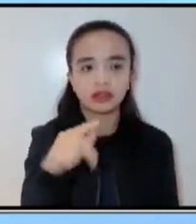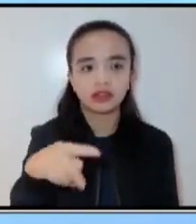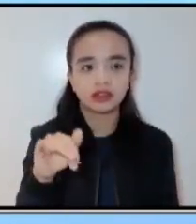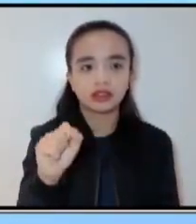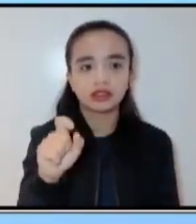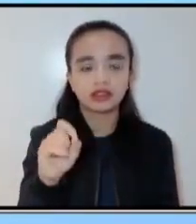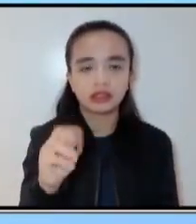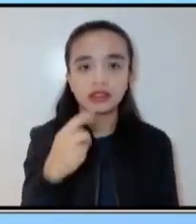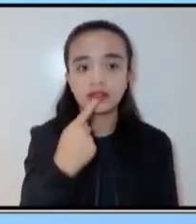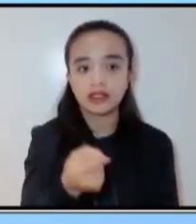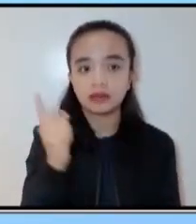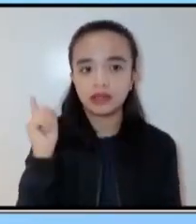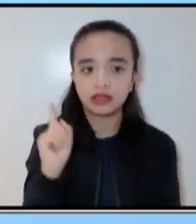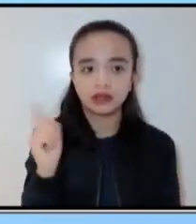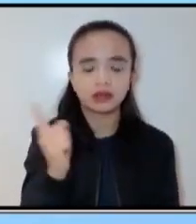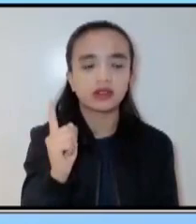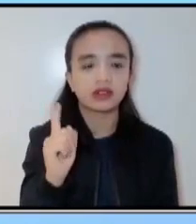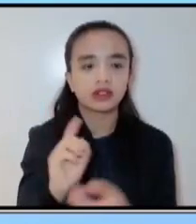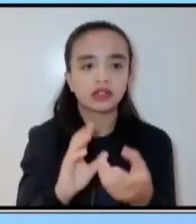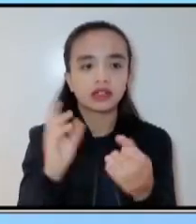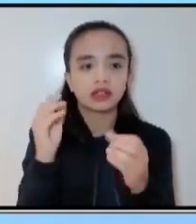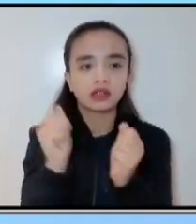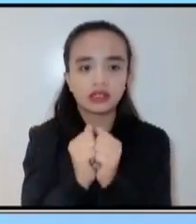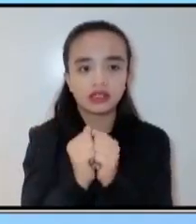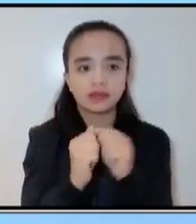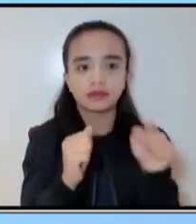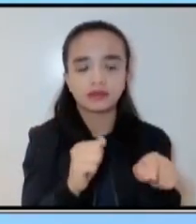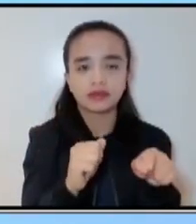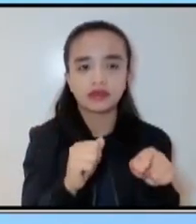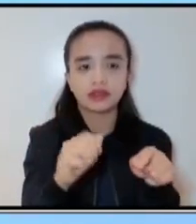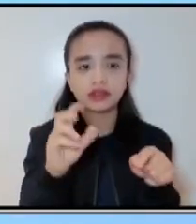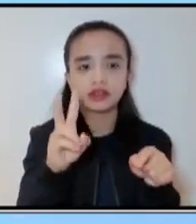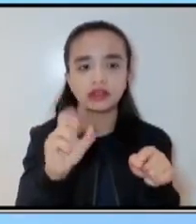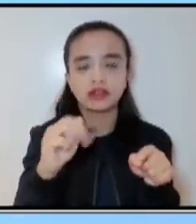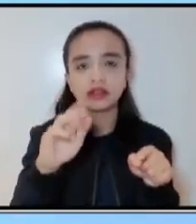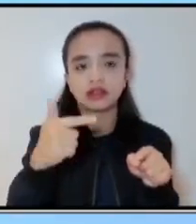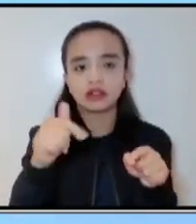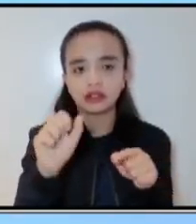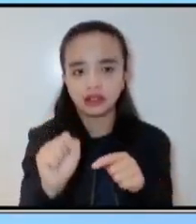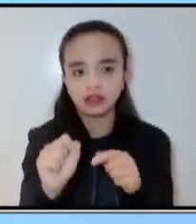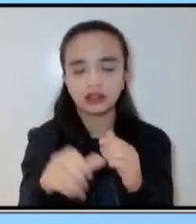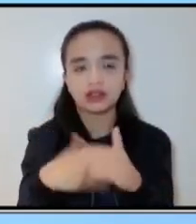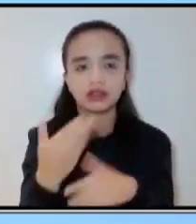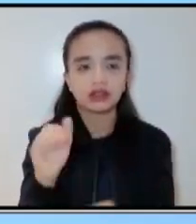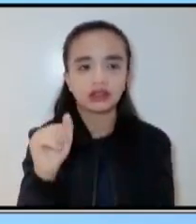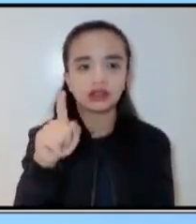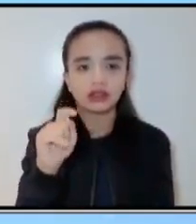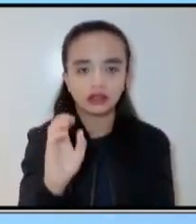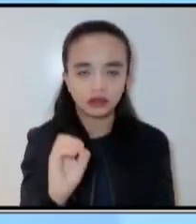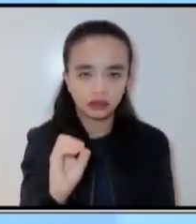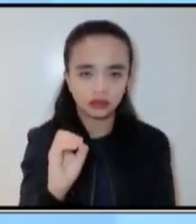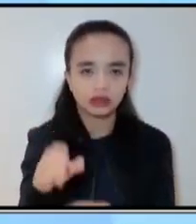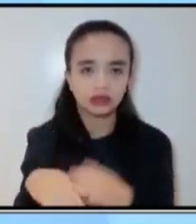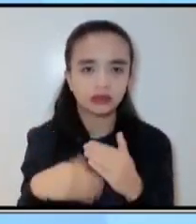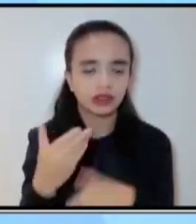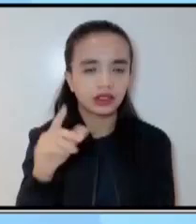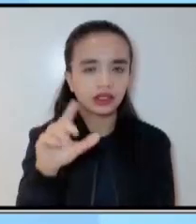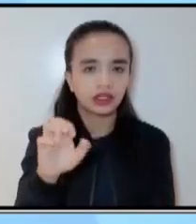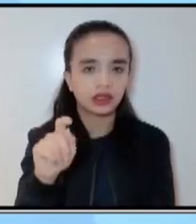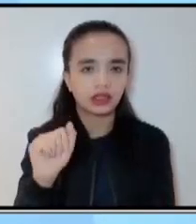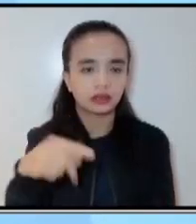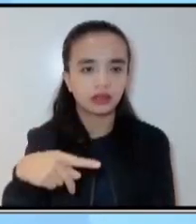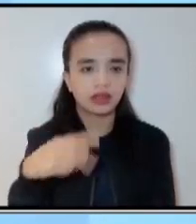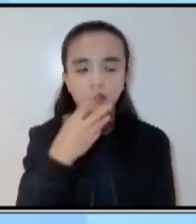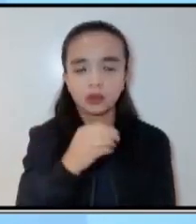Pasang Mazda, kaisa niya sina Boy Vargas ng AltoDAP, Libay De Luna ng ACTO at Lando Marquez ng LTAP sa mga hindi